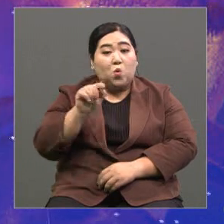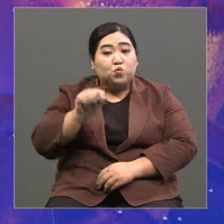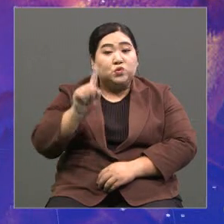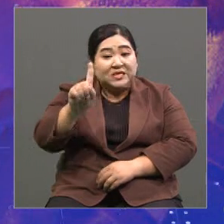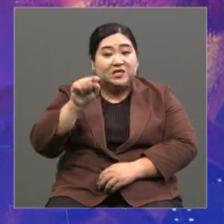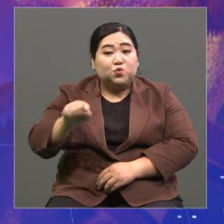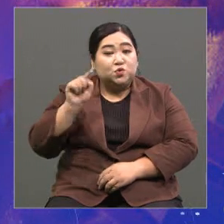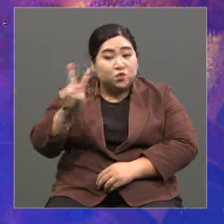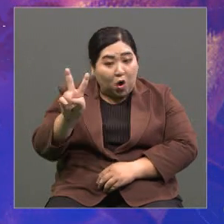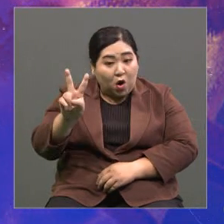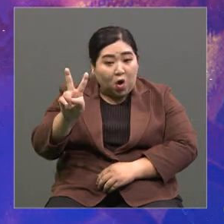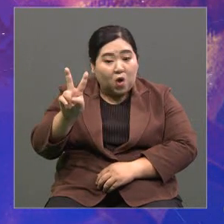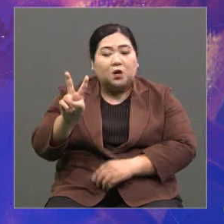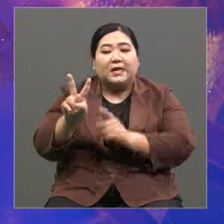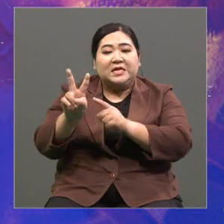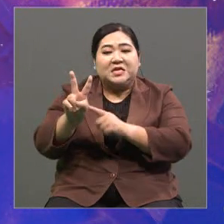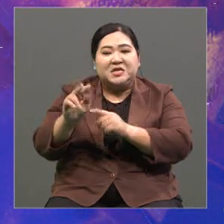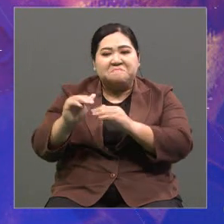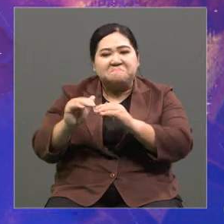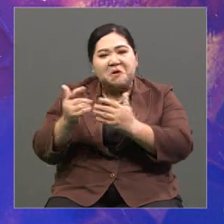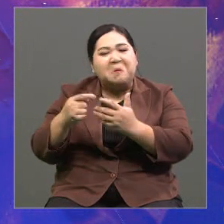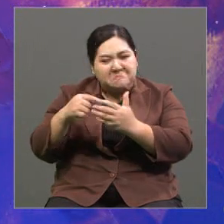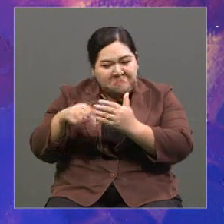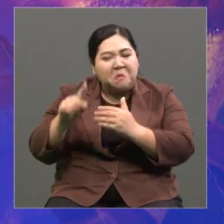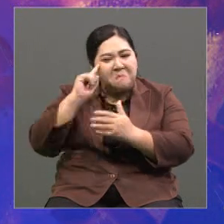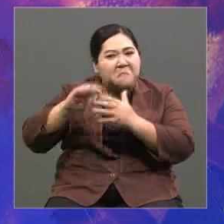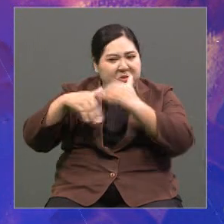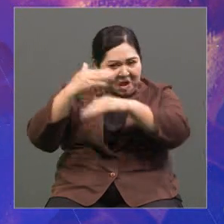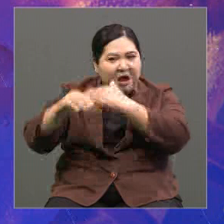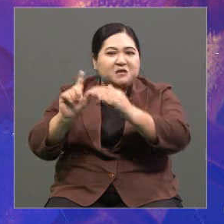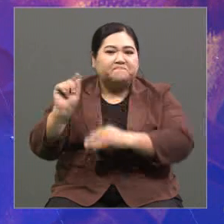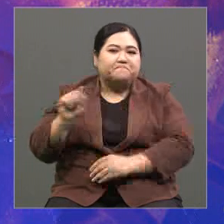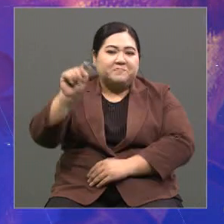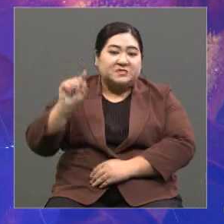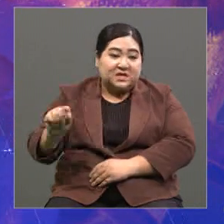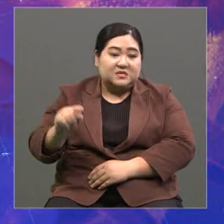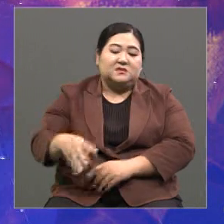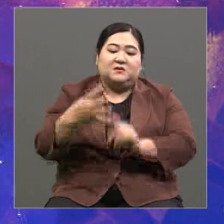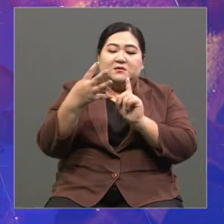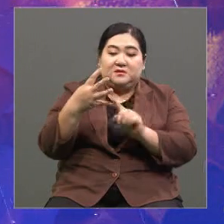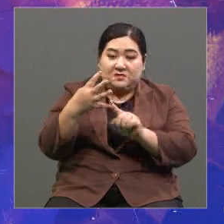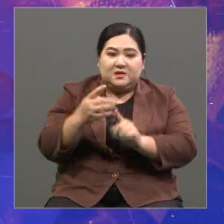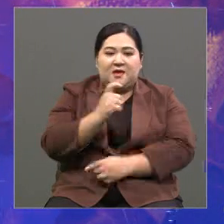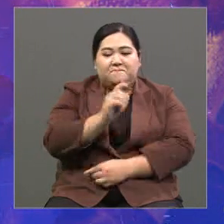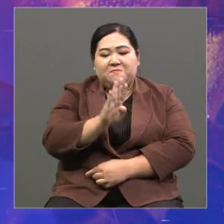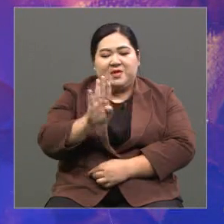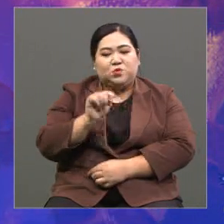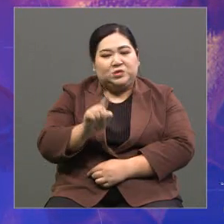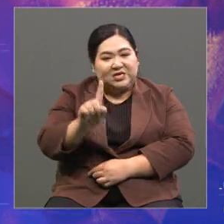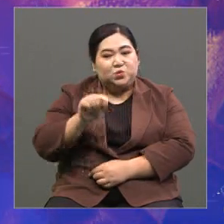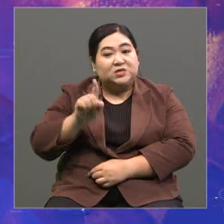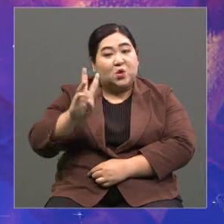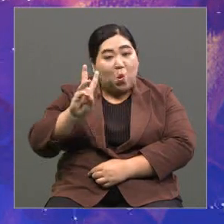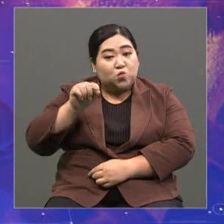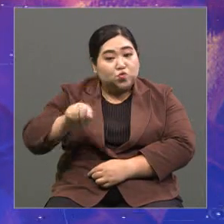แล้วก็จุด 2อันนี้จะเหนือกว่าประมาณ 20%และ xbbจุดหนึ่งจุดหนึ่ง6